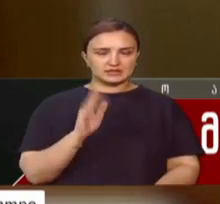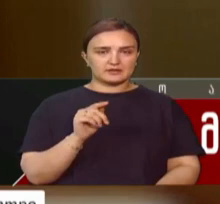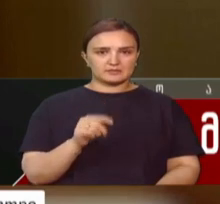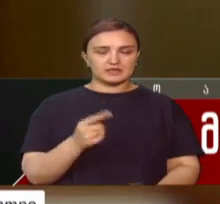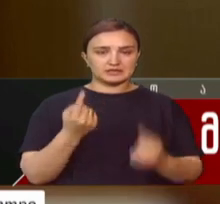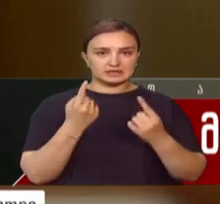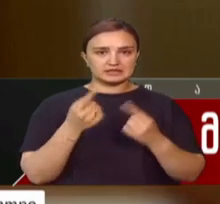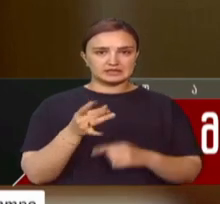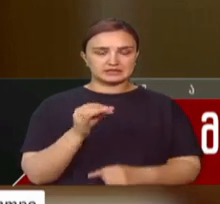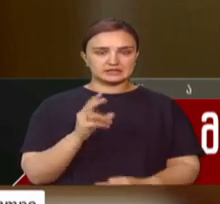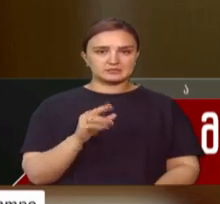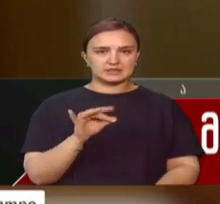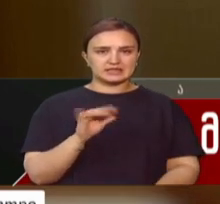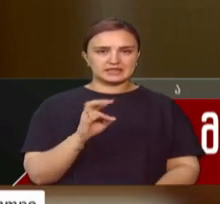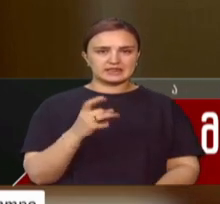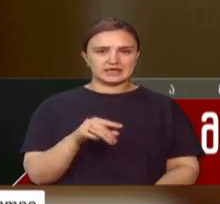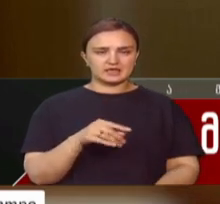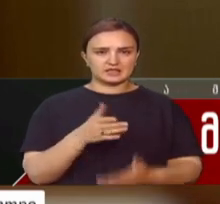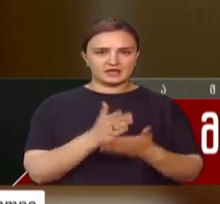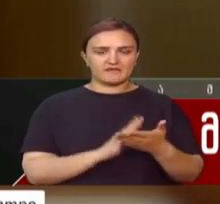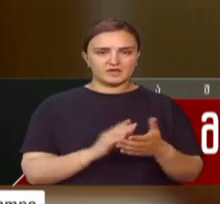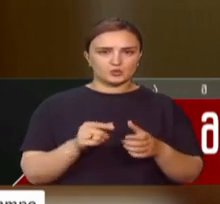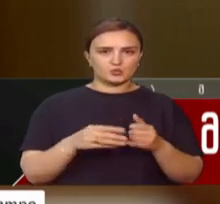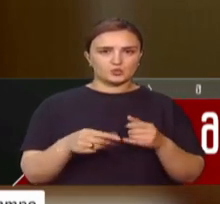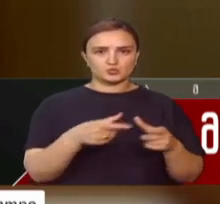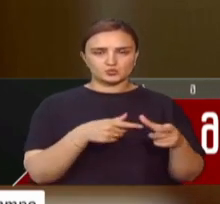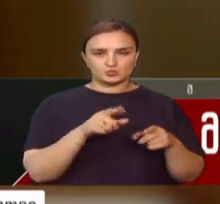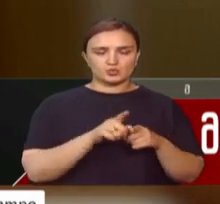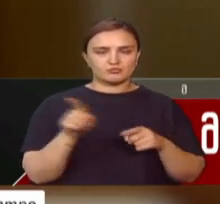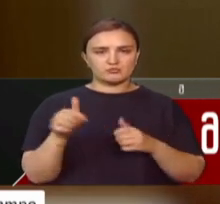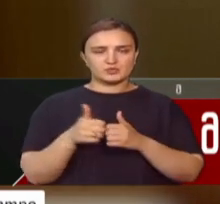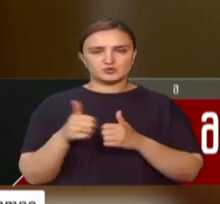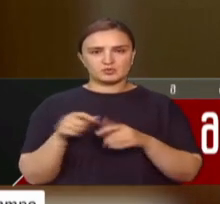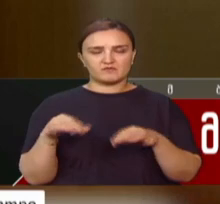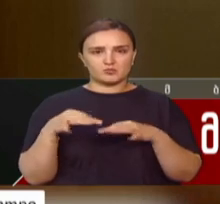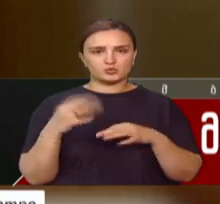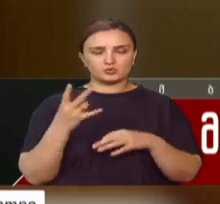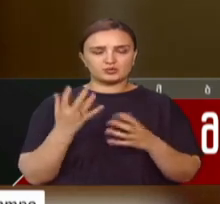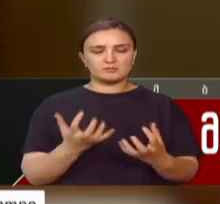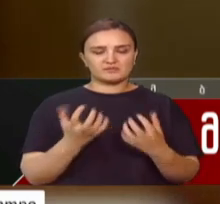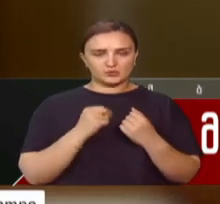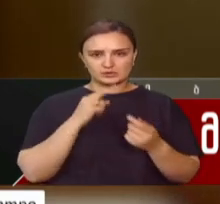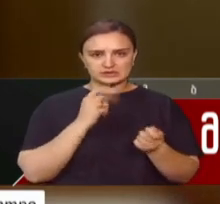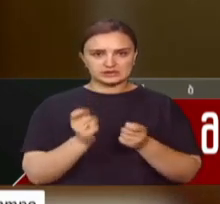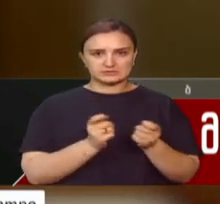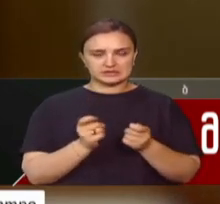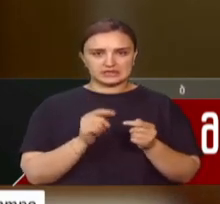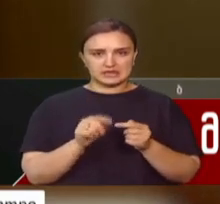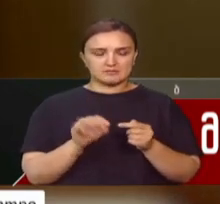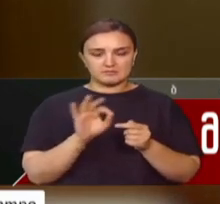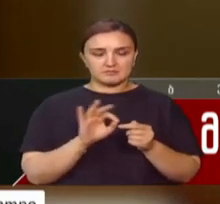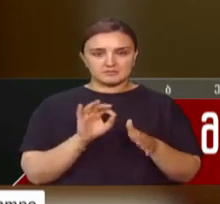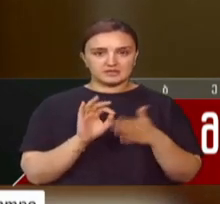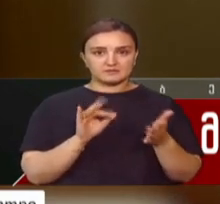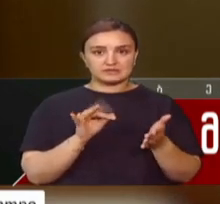ხანძრის დიდი რისკი პირინეის ნახევარკუნძულზე, როგორც ესპანეთში, ასევე მეზობელ პორტუგალიაში. ჩვენ უნდა მივიღოთ სიფრთხილის ზომები ამ კუთხით,